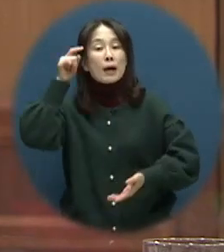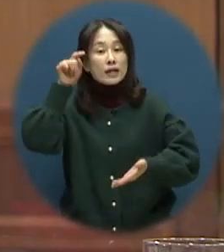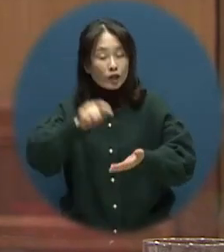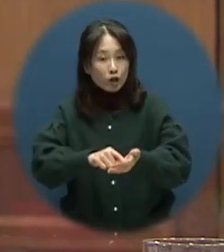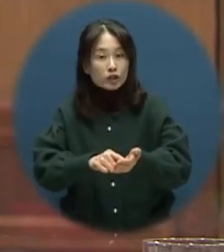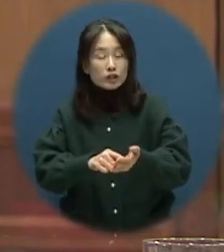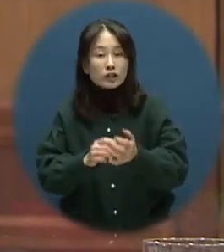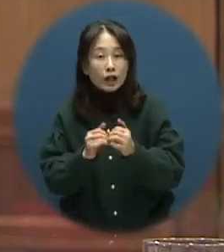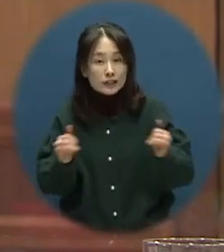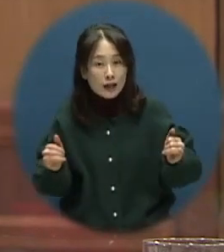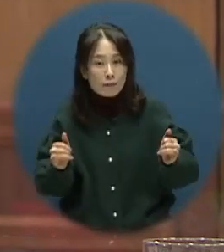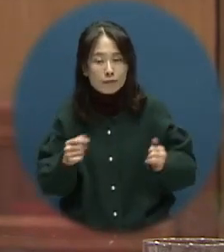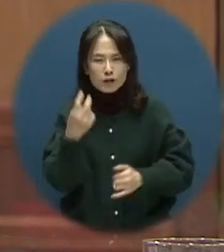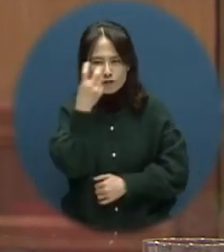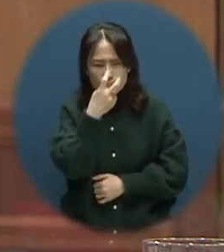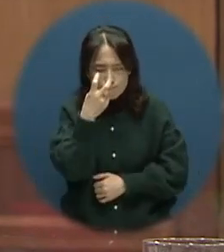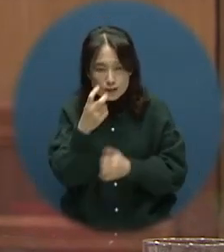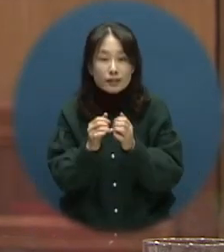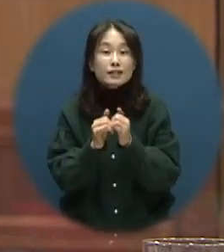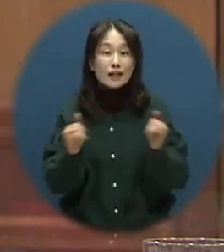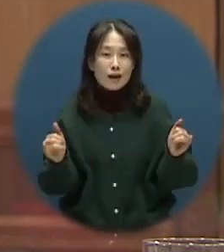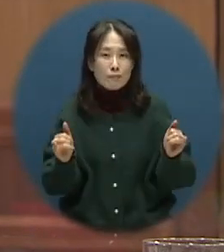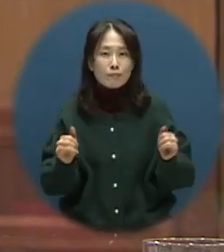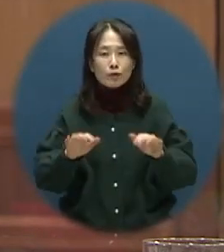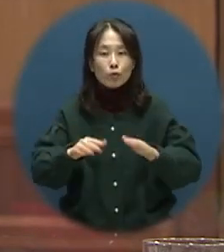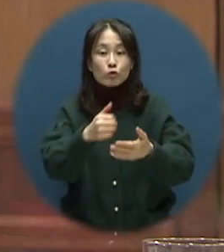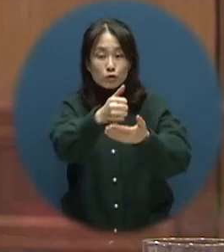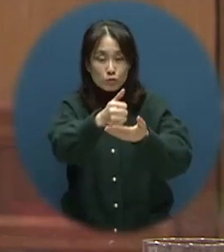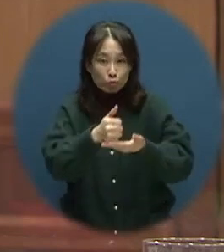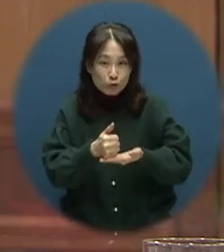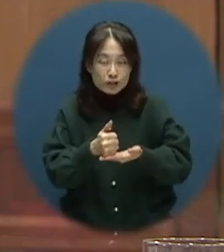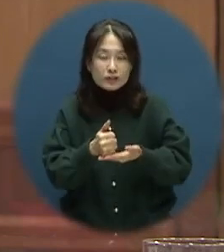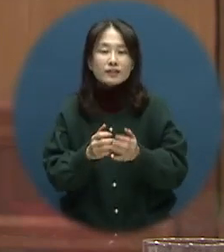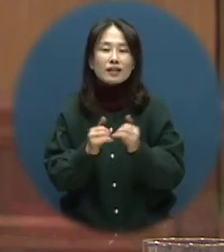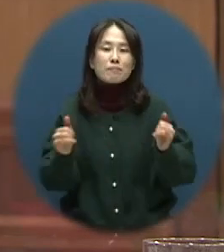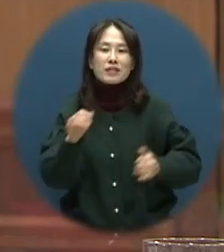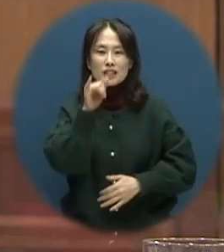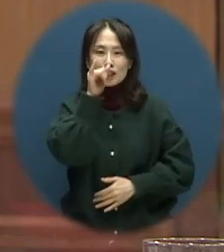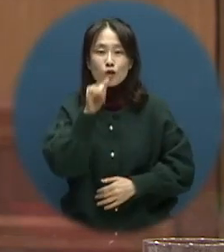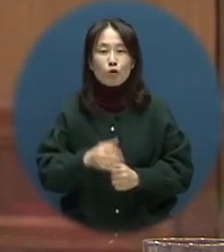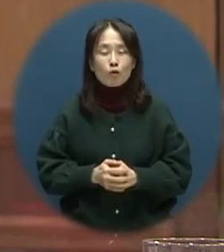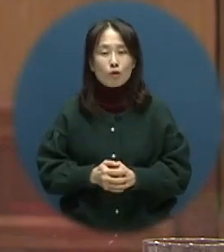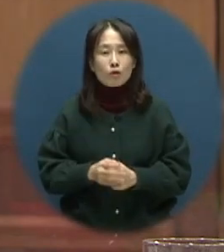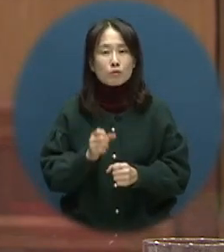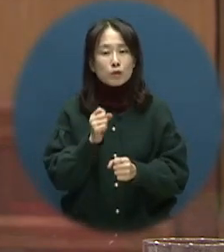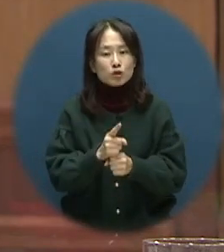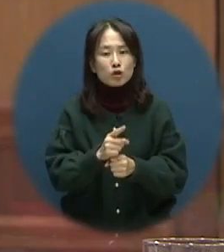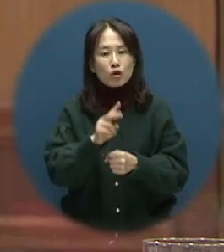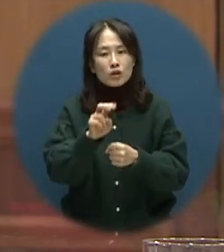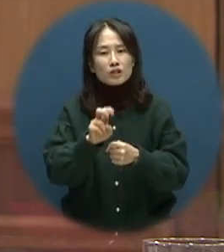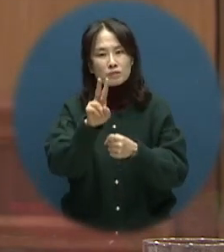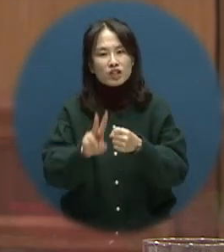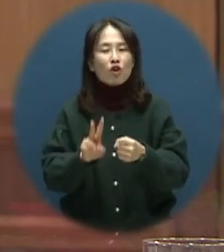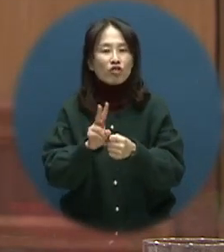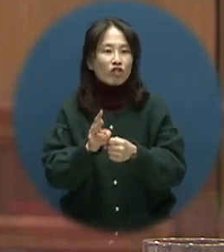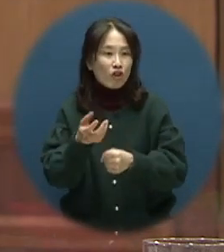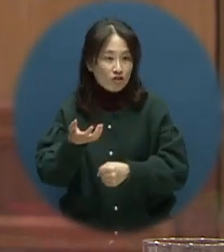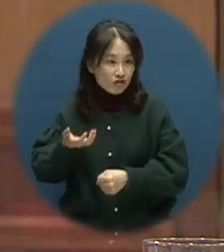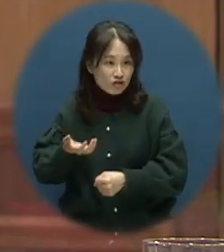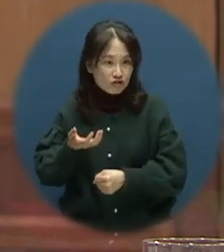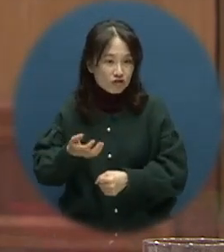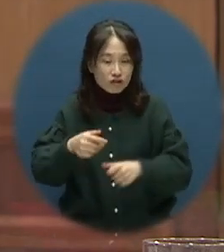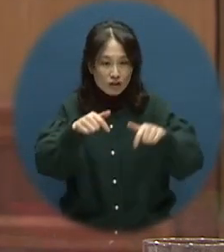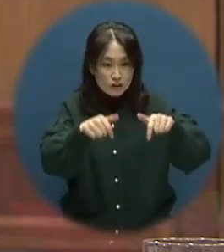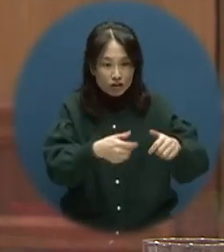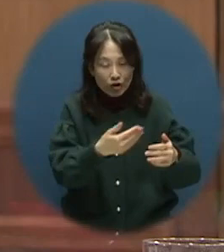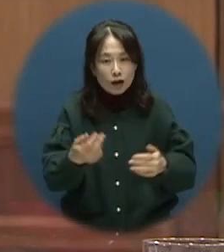발견해내고 거기를 지켜낸 오늘 초대석에 모신 분입니다. 벌써 22년 전 이